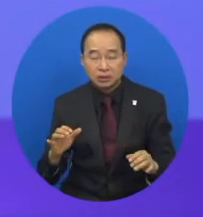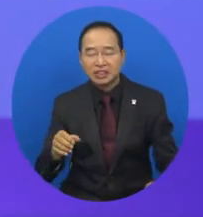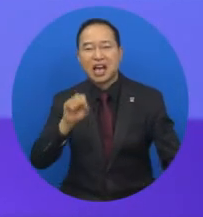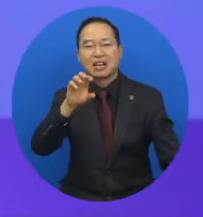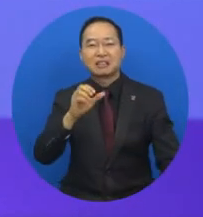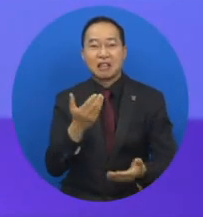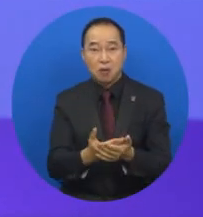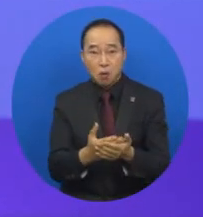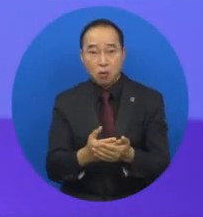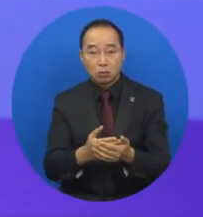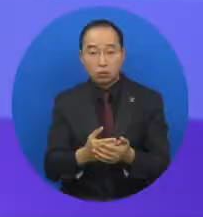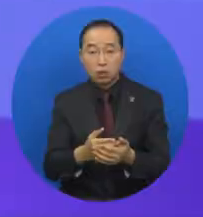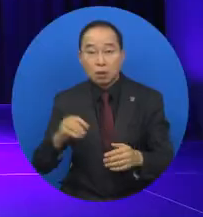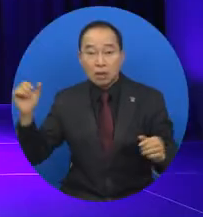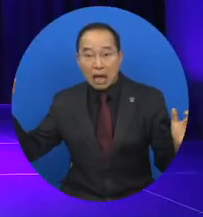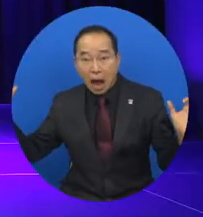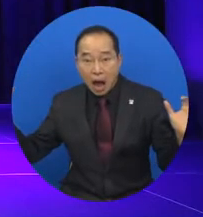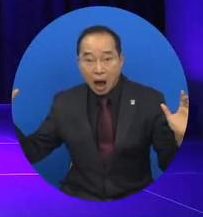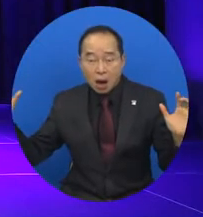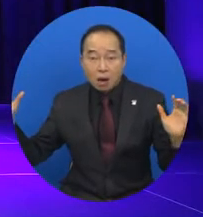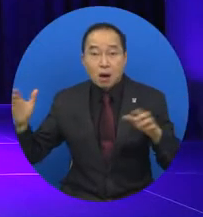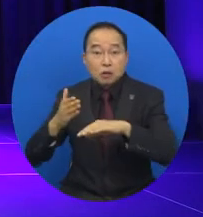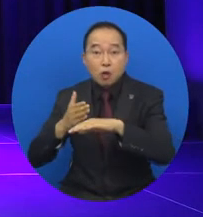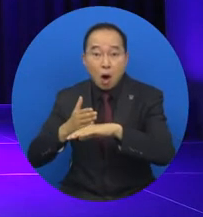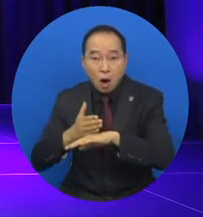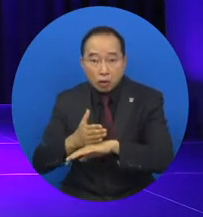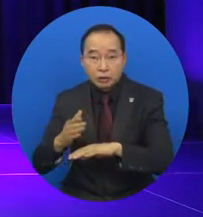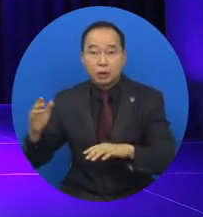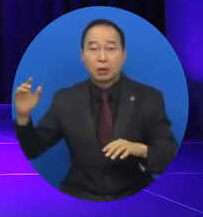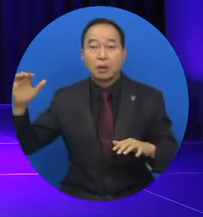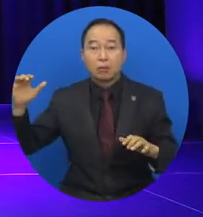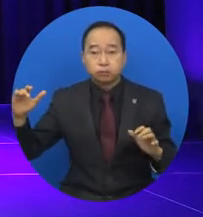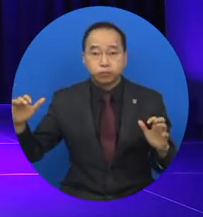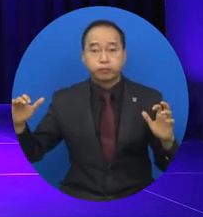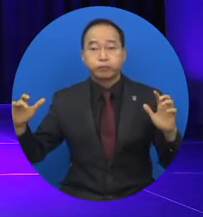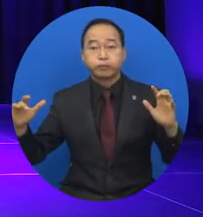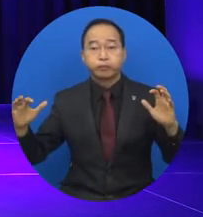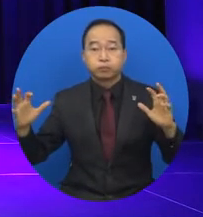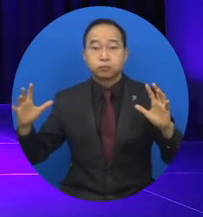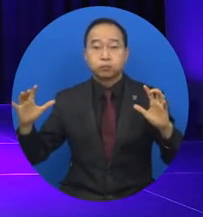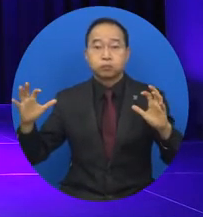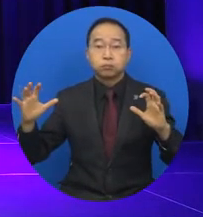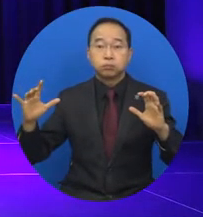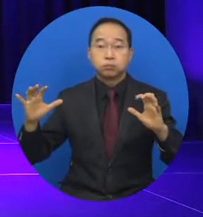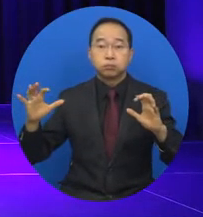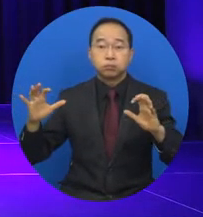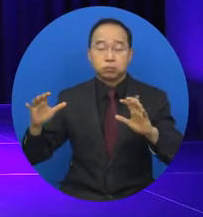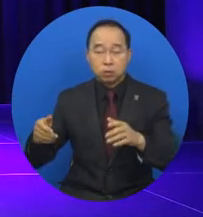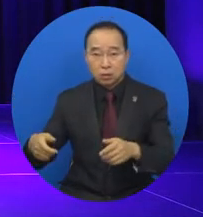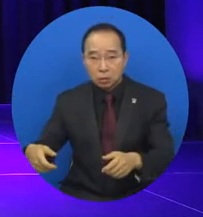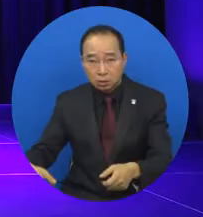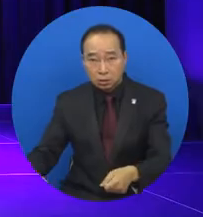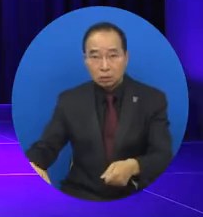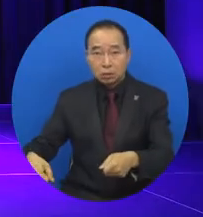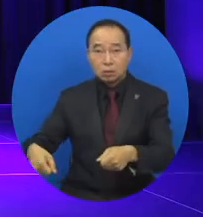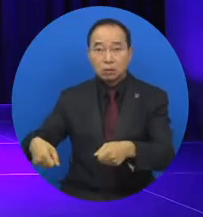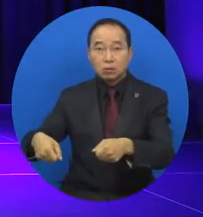아무런 약속 없이 그 한마디로 아주 천천히 의식적으로 그 의자를 잡기 시작했고